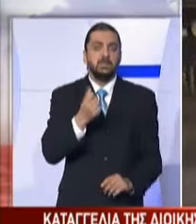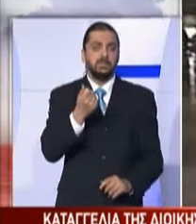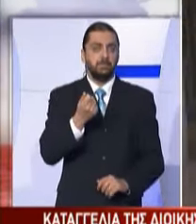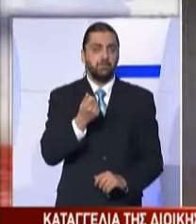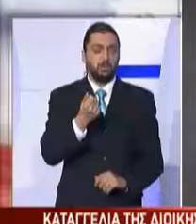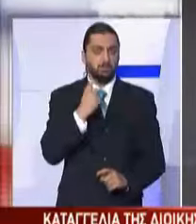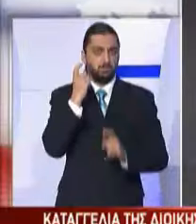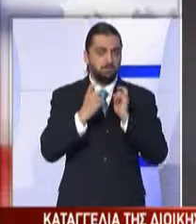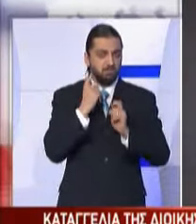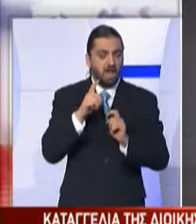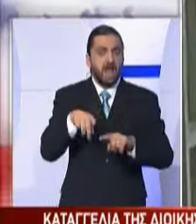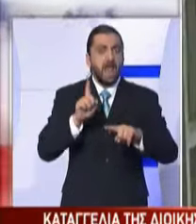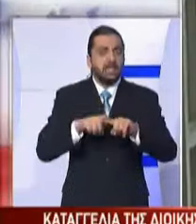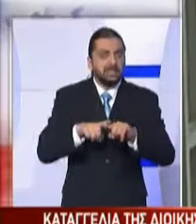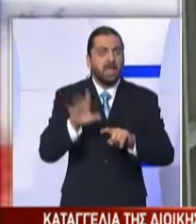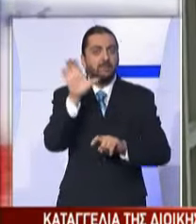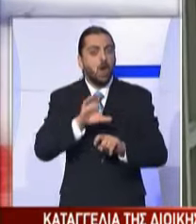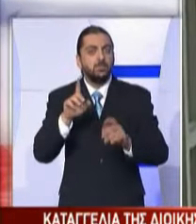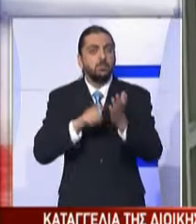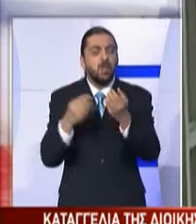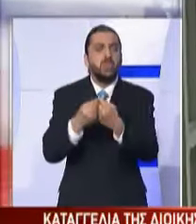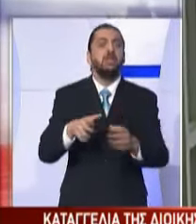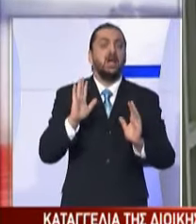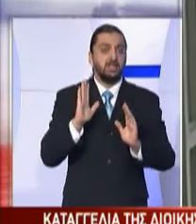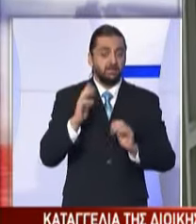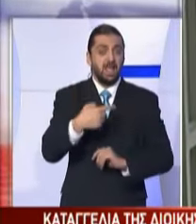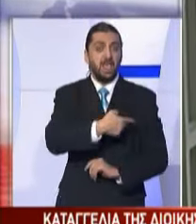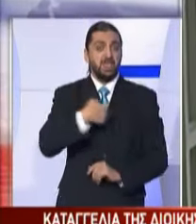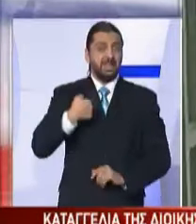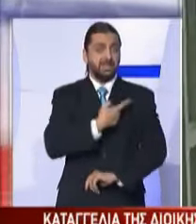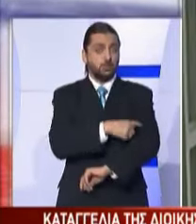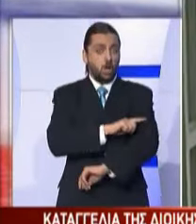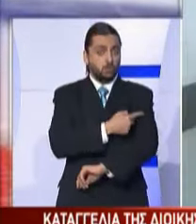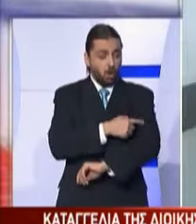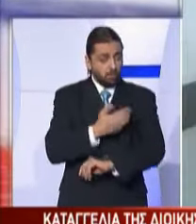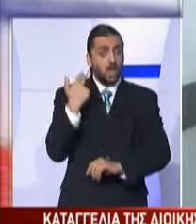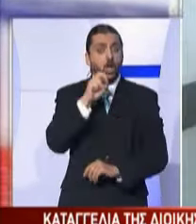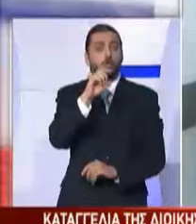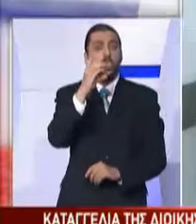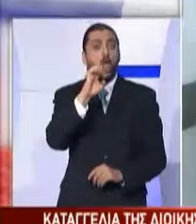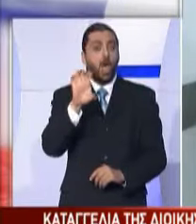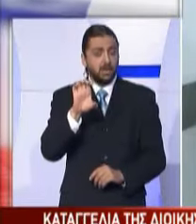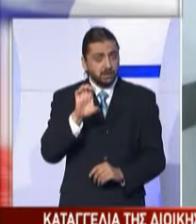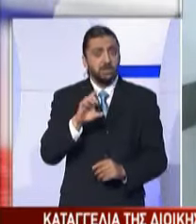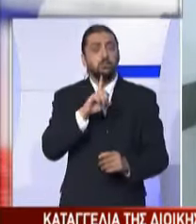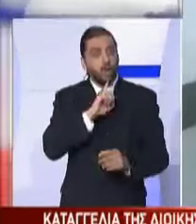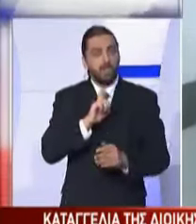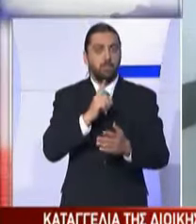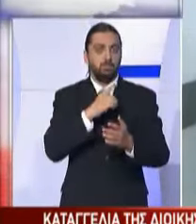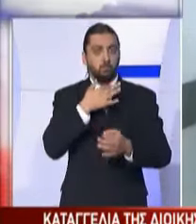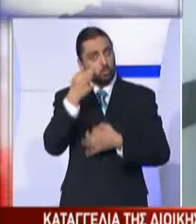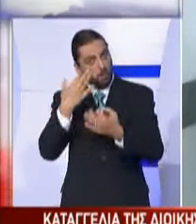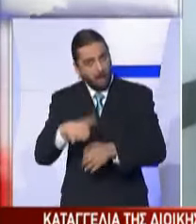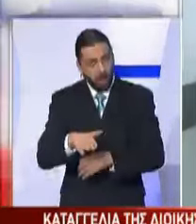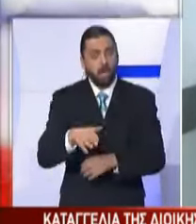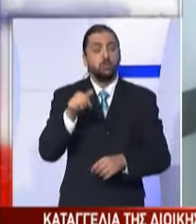ευρωπαϊκή νομοθεσία. Η διοίκηση του νοσοκομείου πριν λίγες ημέρες υπέβαλε σχετική αναφορά στο Σώμα Δίωξη Οικονομικού Εγκλήματος και η υπόθεση είναι πλέον σε